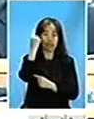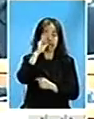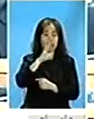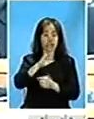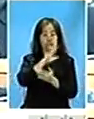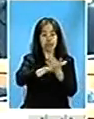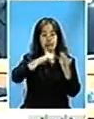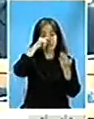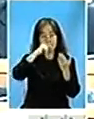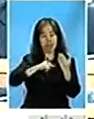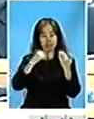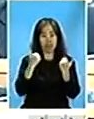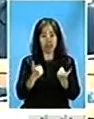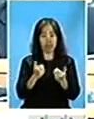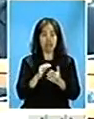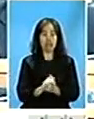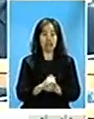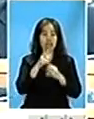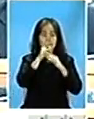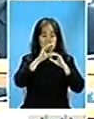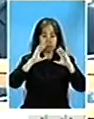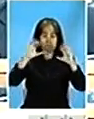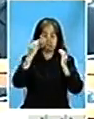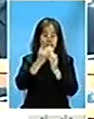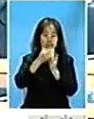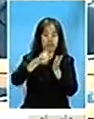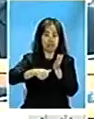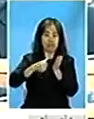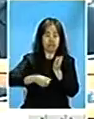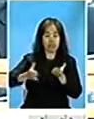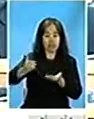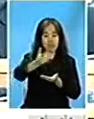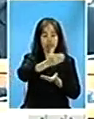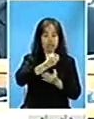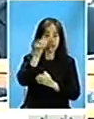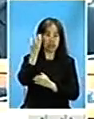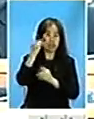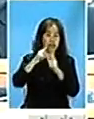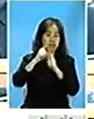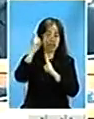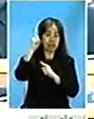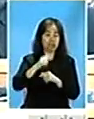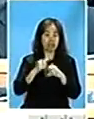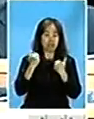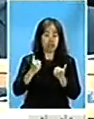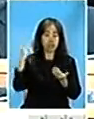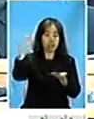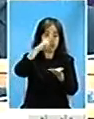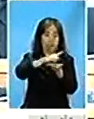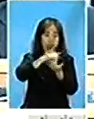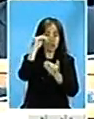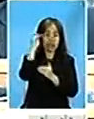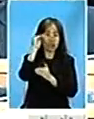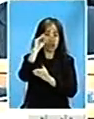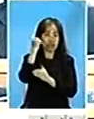ซึ่งเป็นสิ่งที่รัฐบาลเก็บภาษีได้มากที่สุดวันนี้สนามบินสุวรรณภูมิเนี่ยผู้ใช้สนามบิน